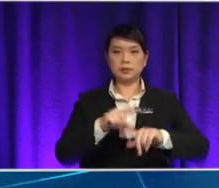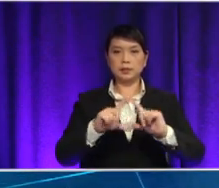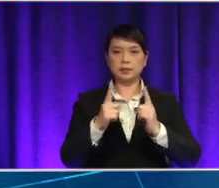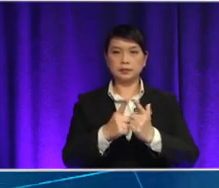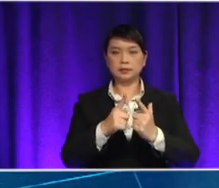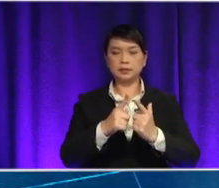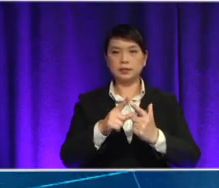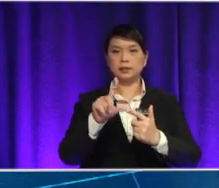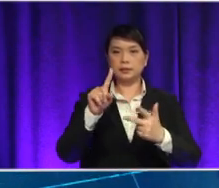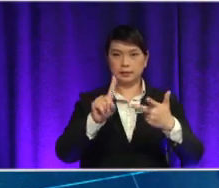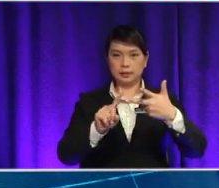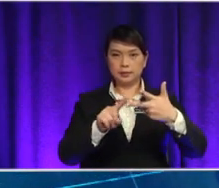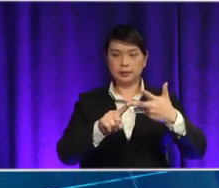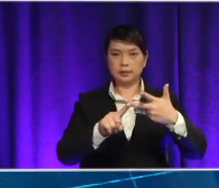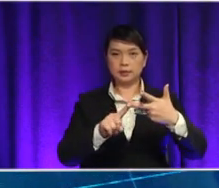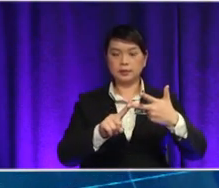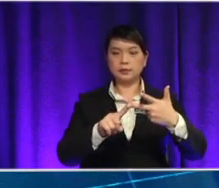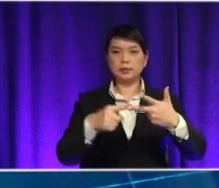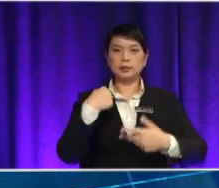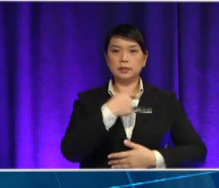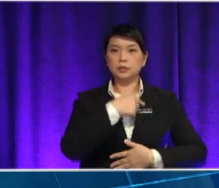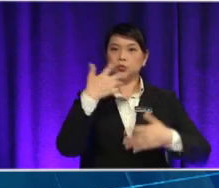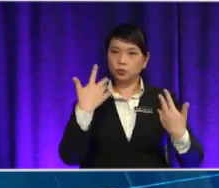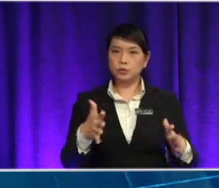ketiga. Mm-hmm. Kelas yang ketiga kita dah ada empat.